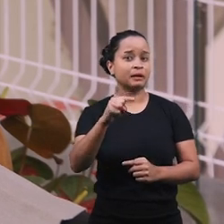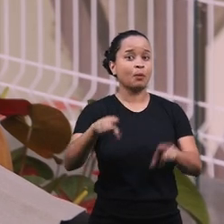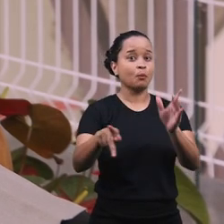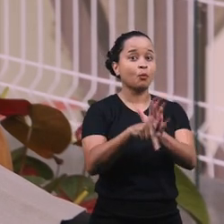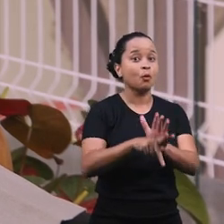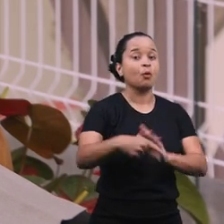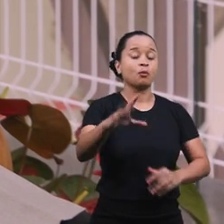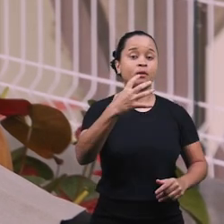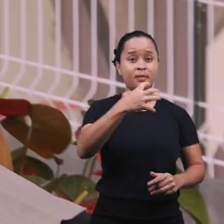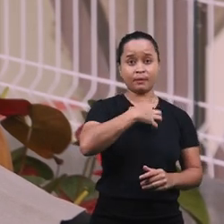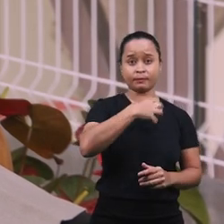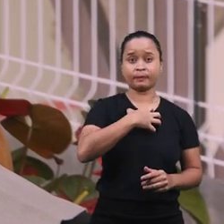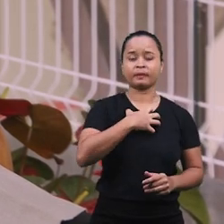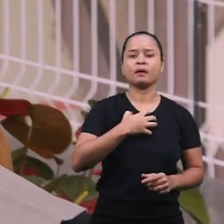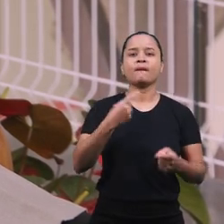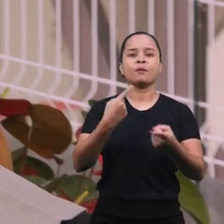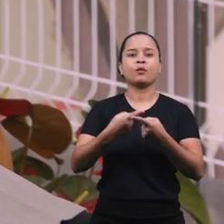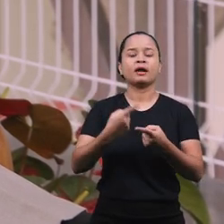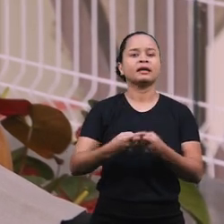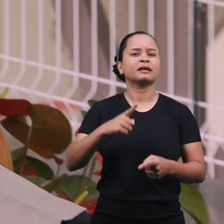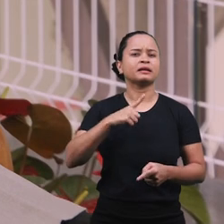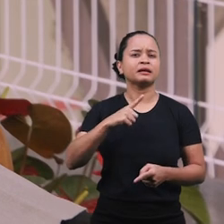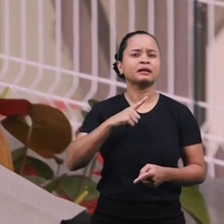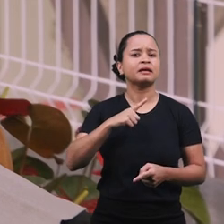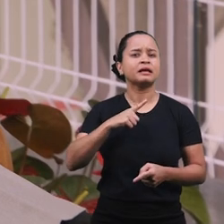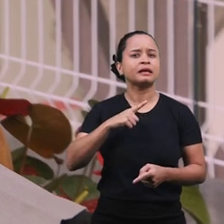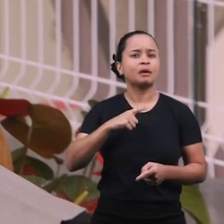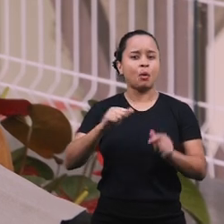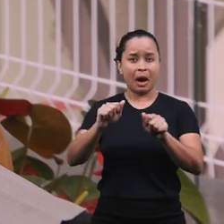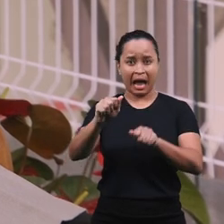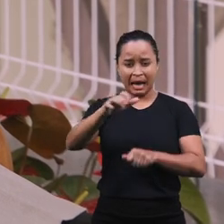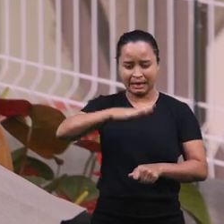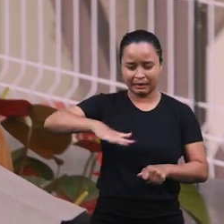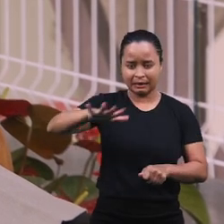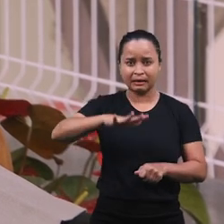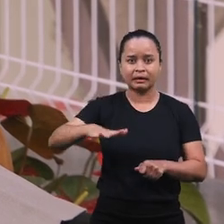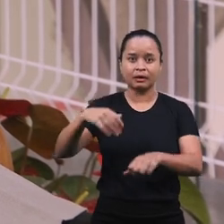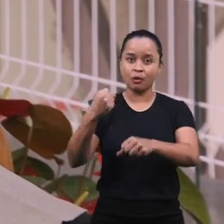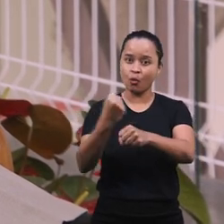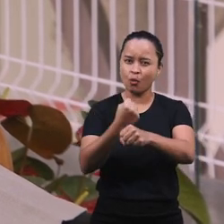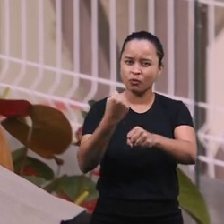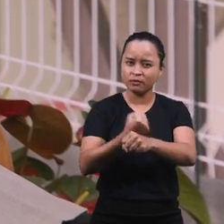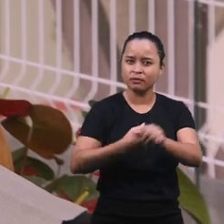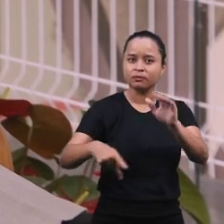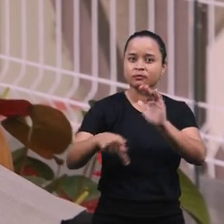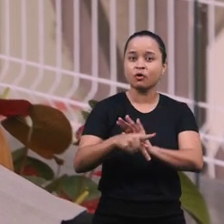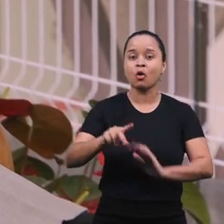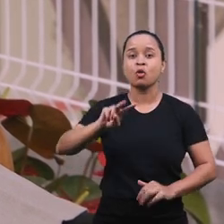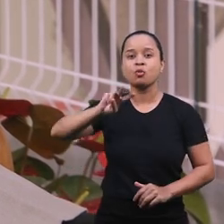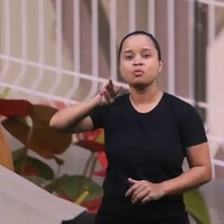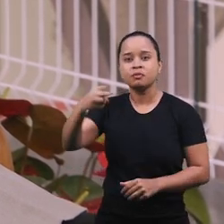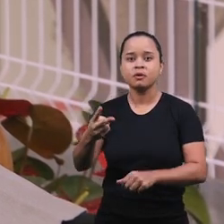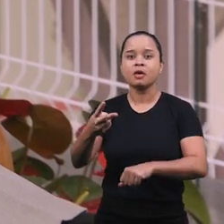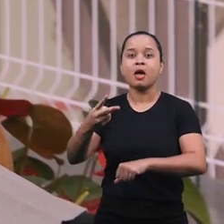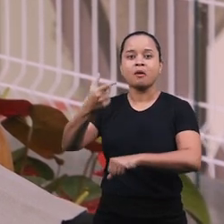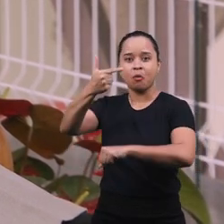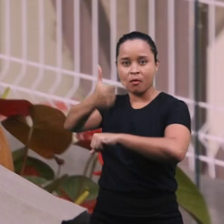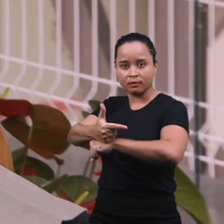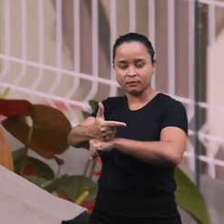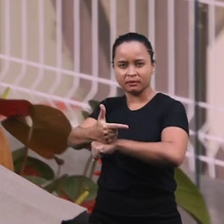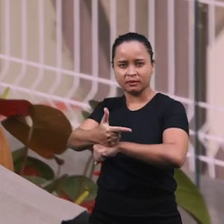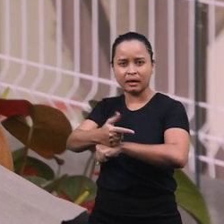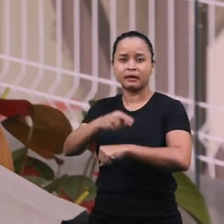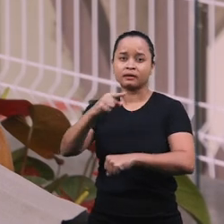2004 et consacrée dans l'année suivante. Avec 8 hectares et 2500 mètres carrés